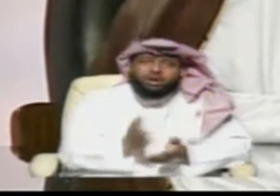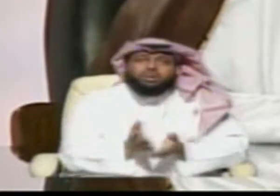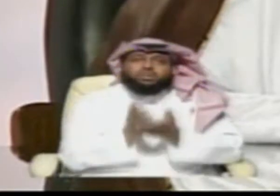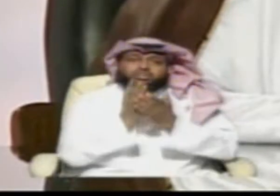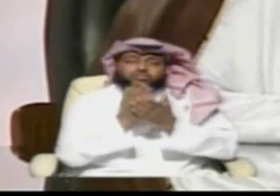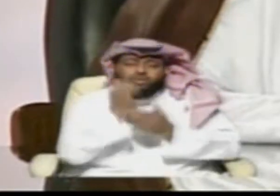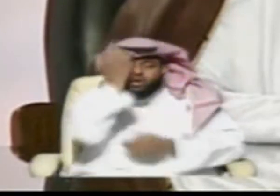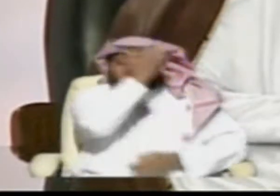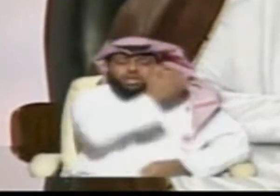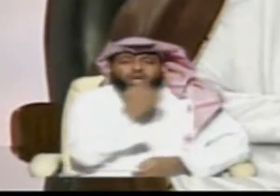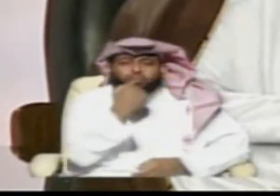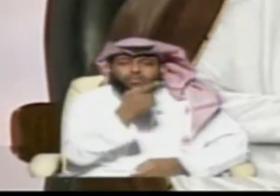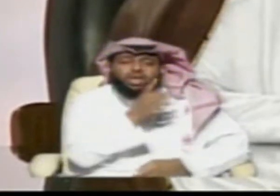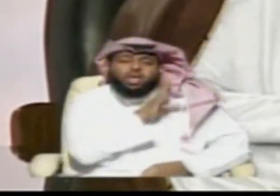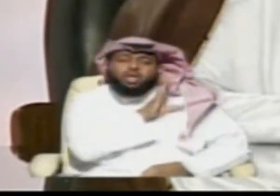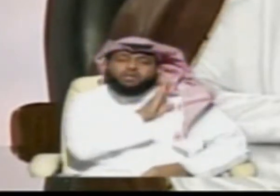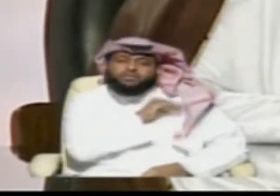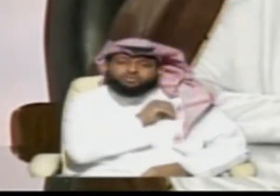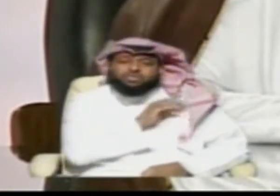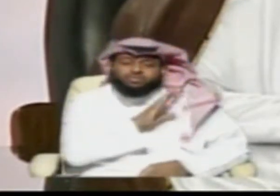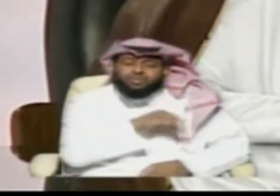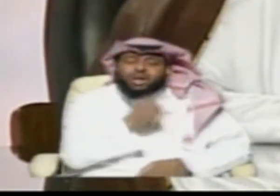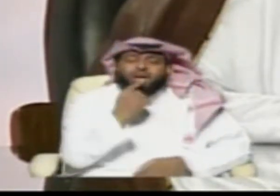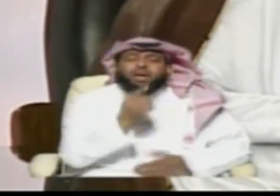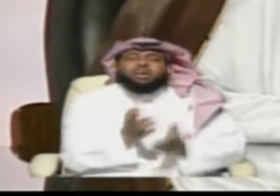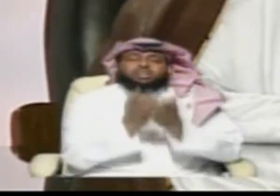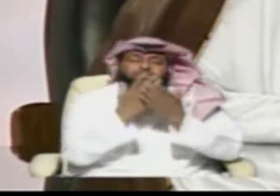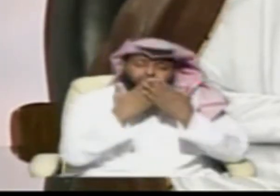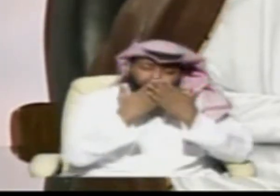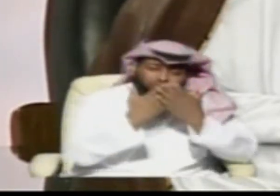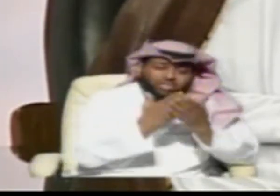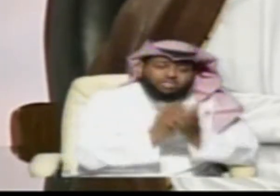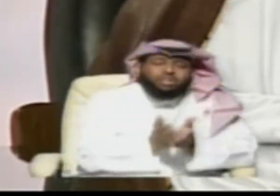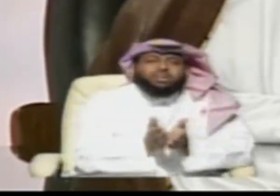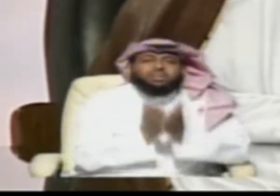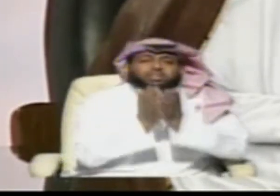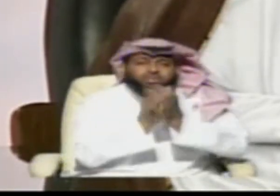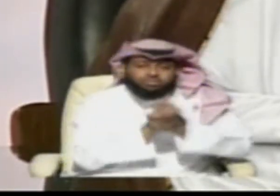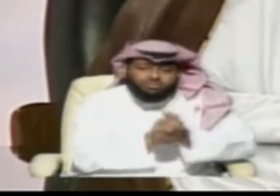ومخرجا، وأن يعجل لهم بنصر تشفى به صدورهم